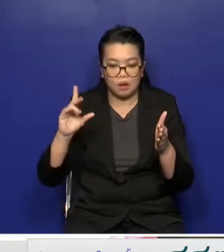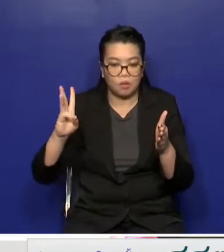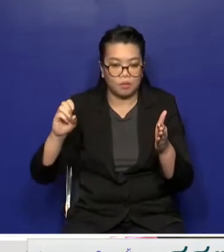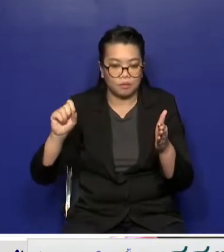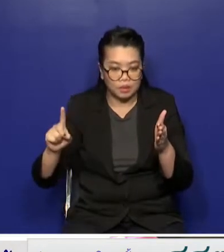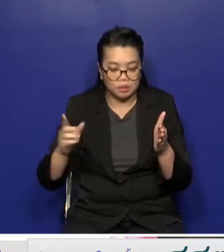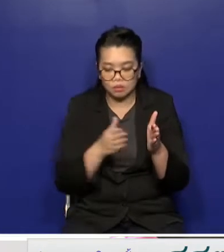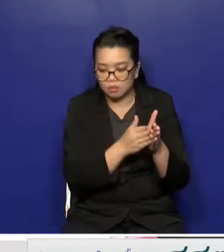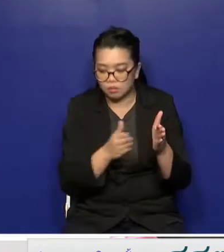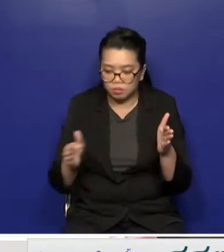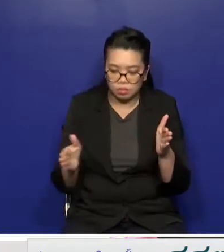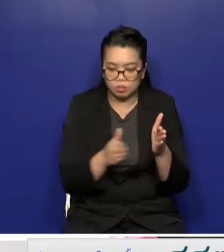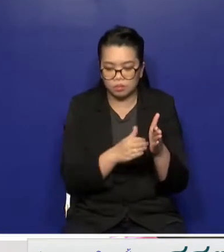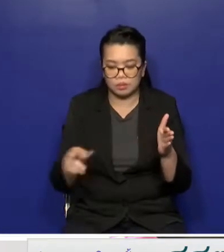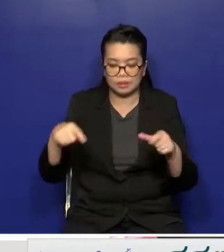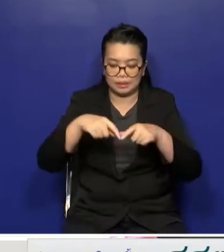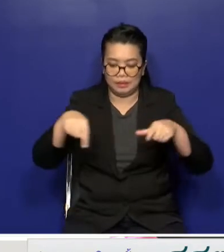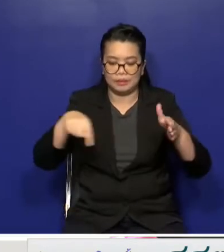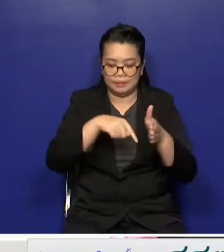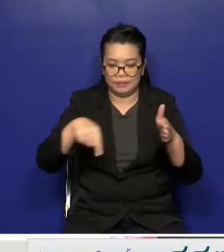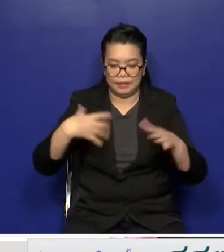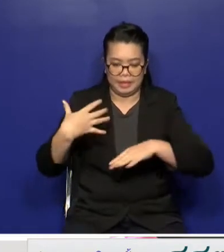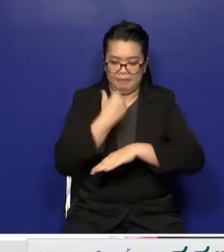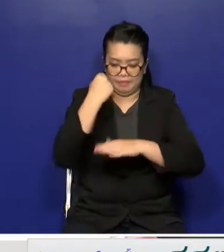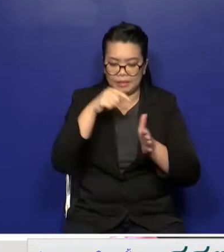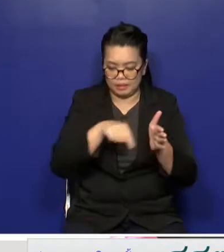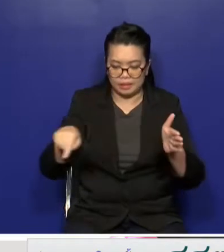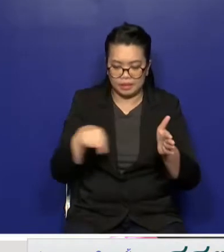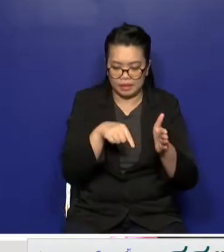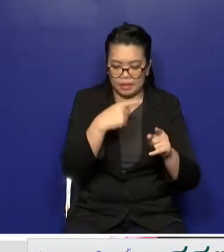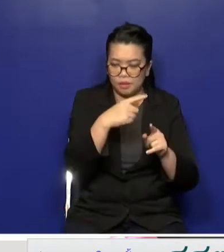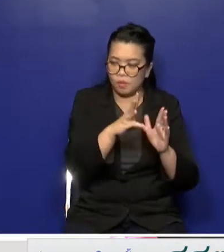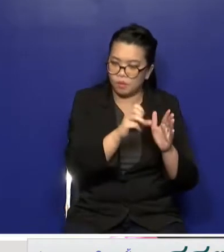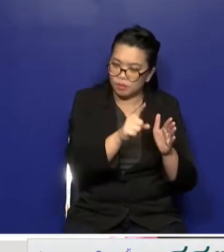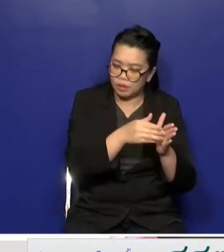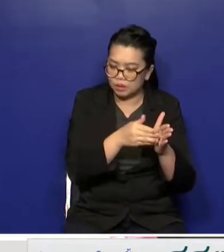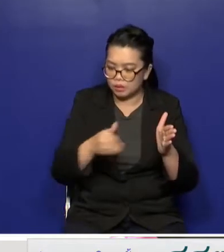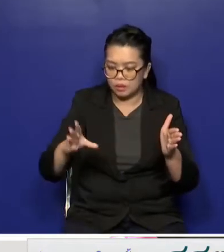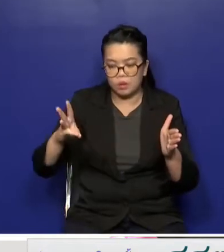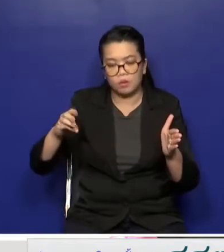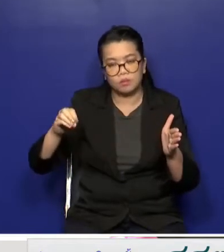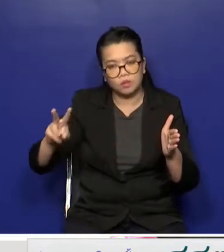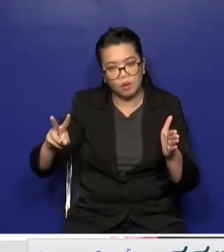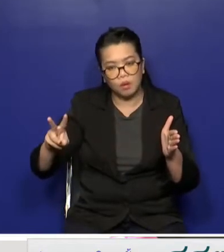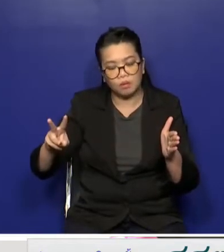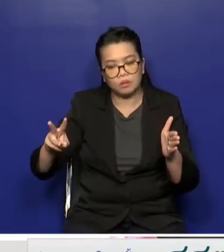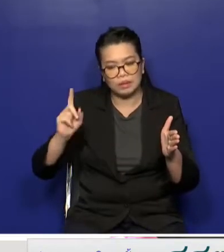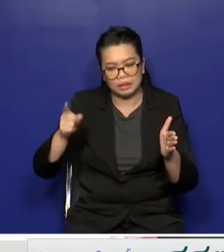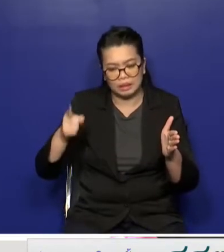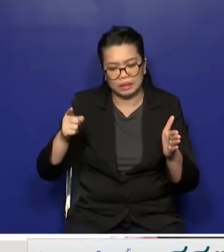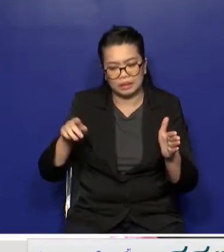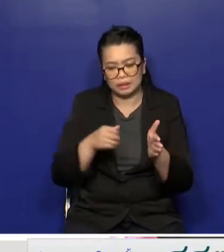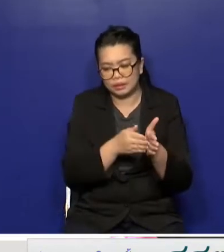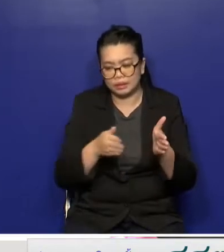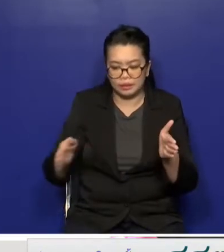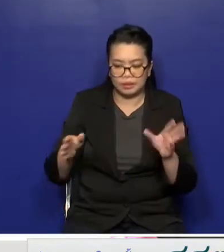ทัเหตุการณ มันก็คตุลา 61 ไปถงกัยา 62 มั่จะป